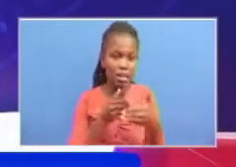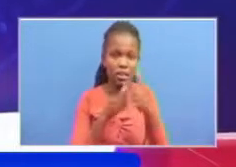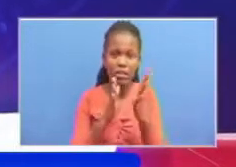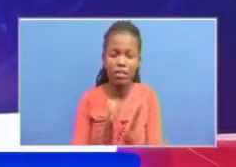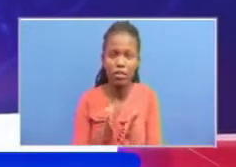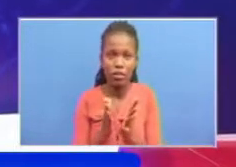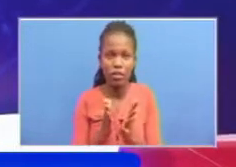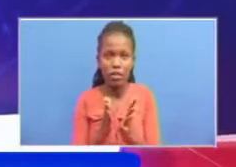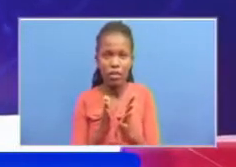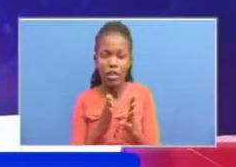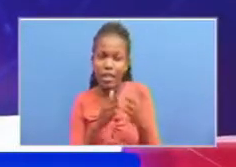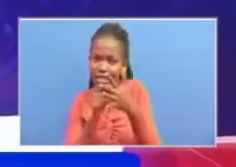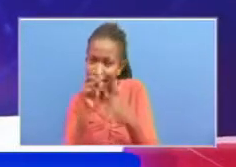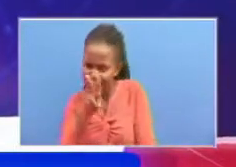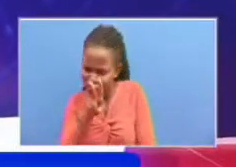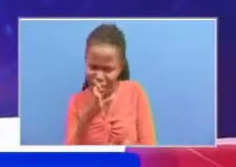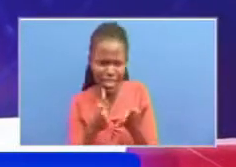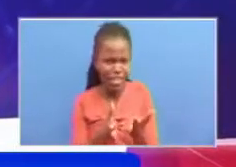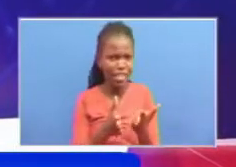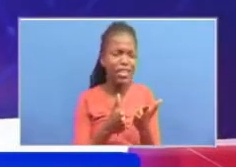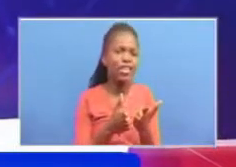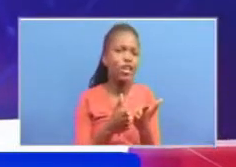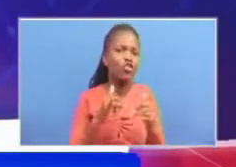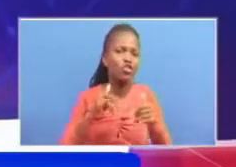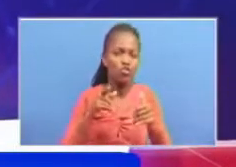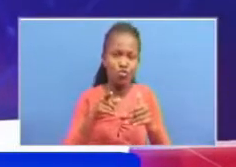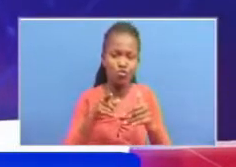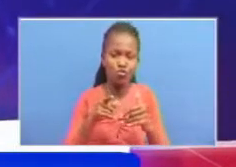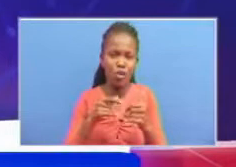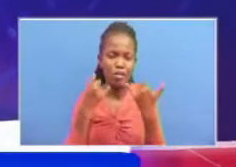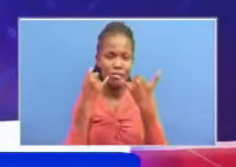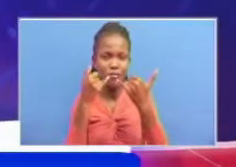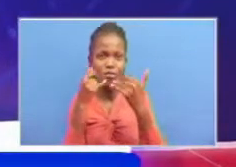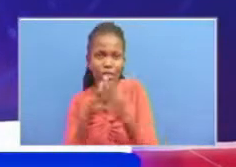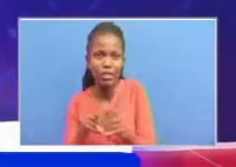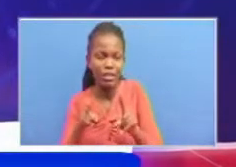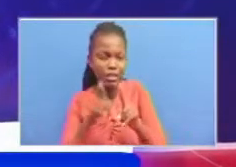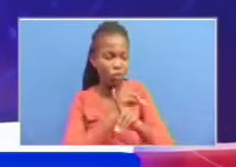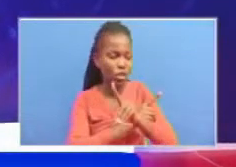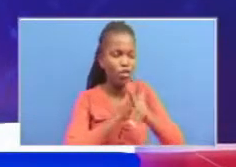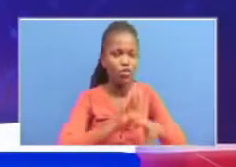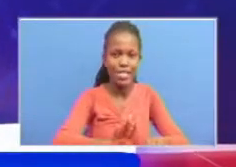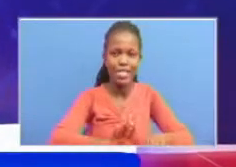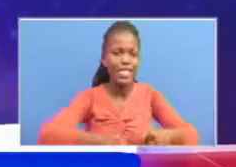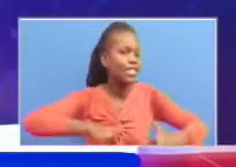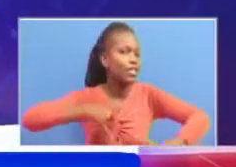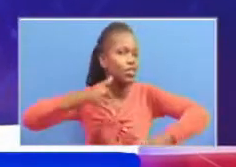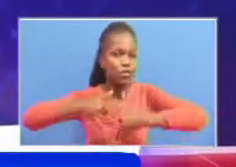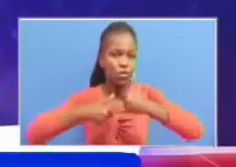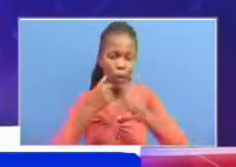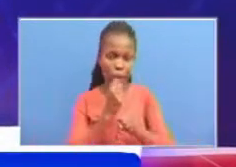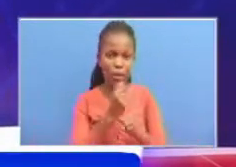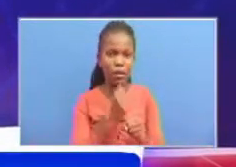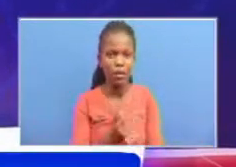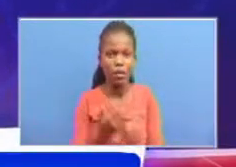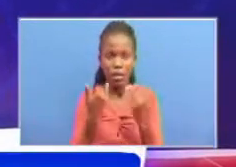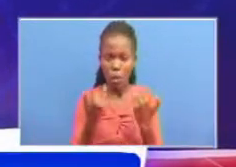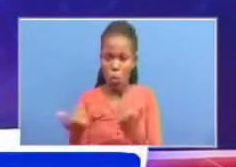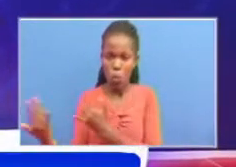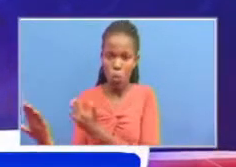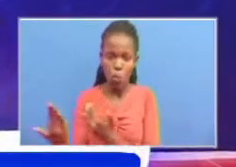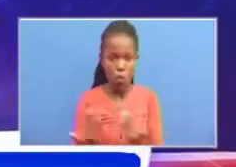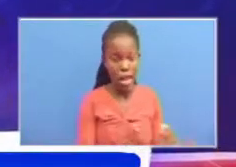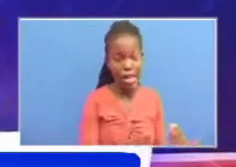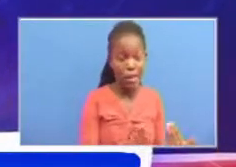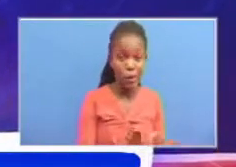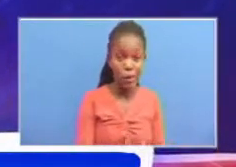dhia kusome dhia na kutani dhia na kuende na ukwaili lia mudhena waku kana utuku waku mudhena ni waumundi na hindi ina uvocha na mwakweli tutamba